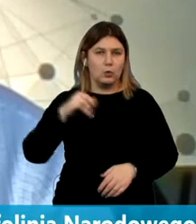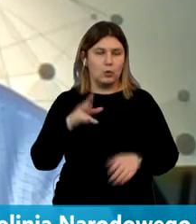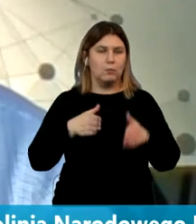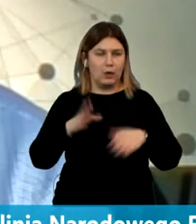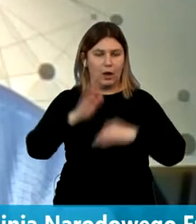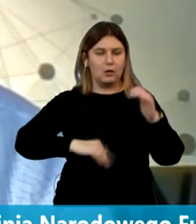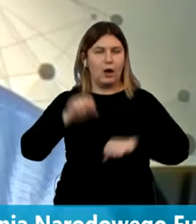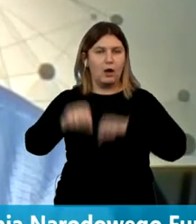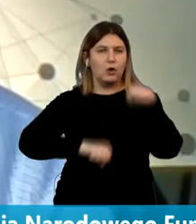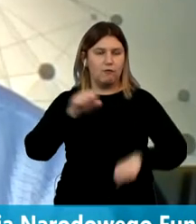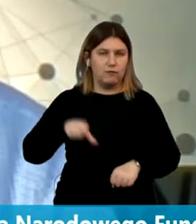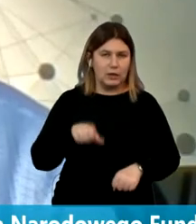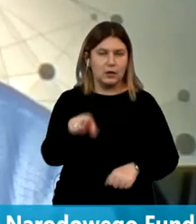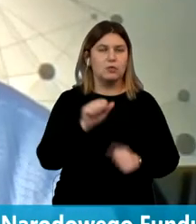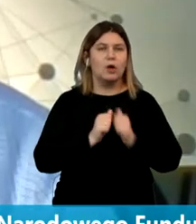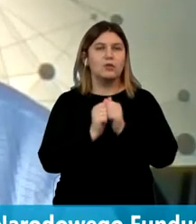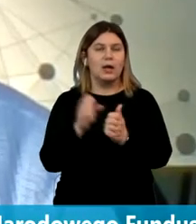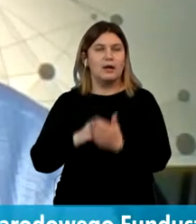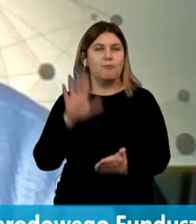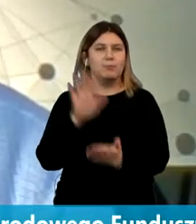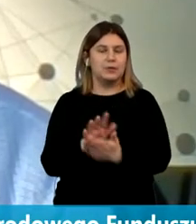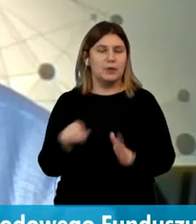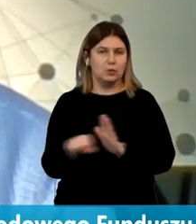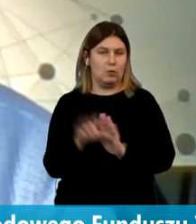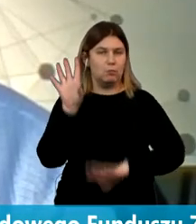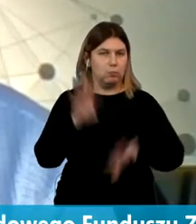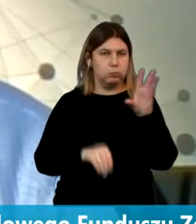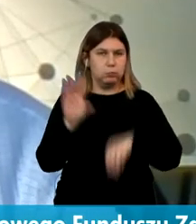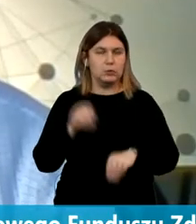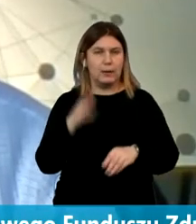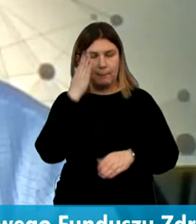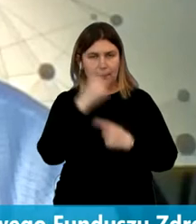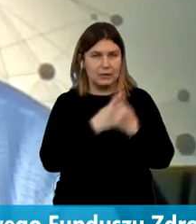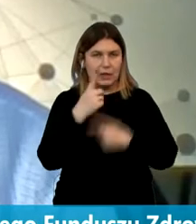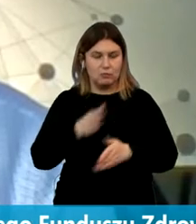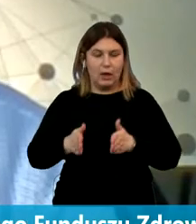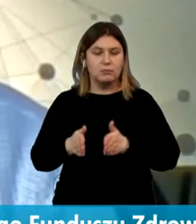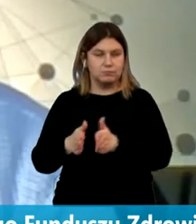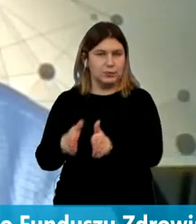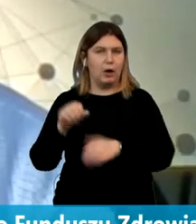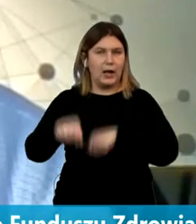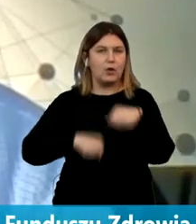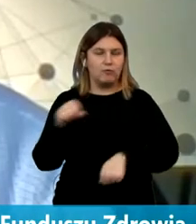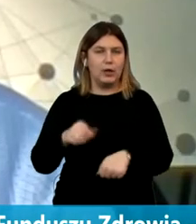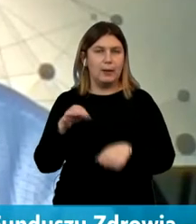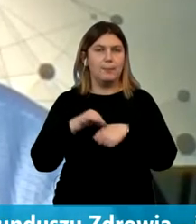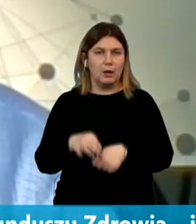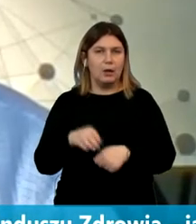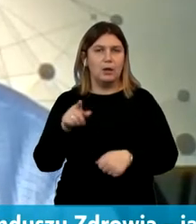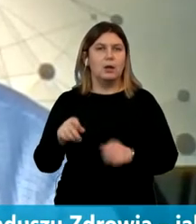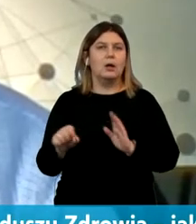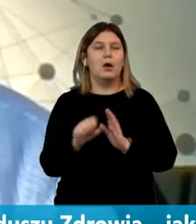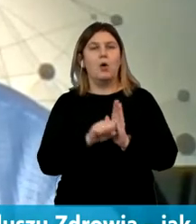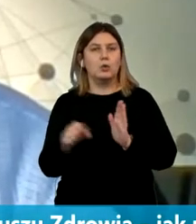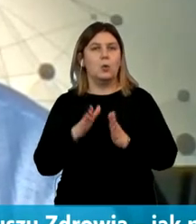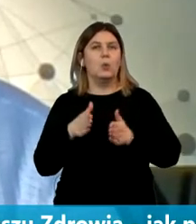to zadanie jest wpisane do budżetu, więc myślę, że ta ścieżka, która będzie prowadzona no niezależnie od ulicy,